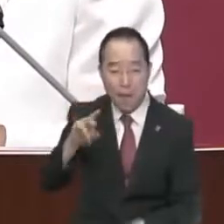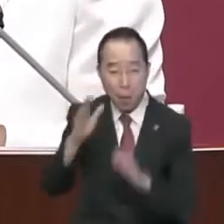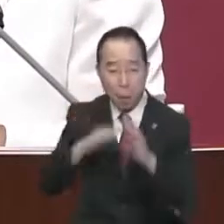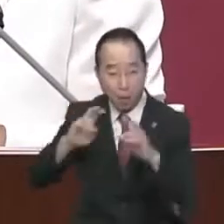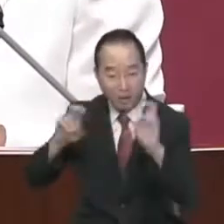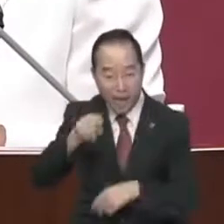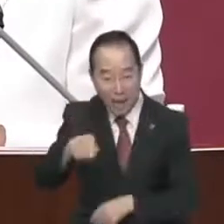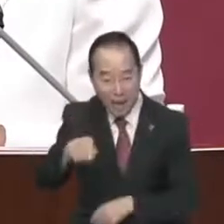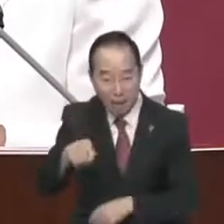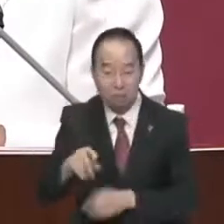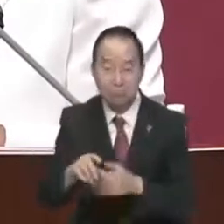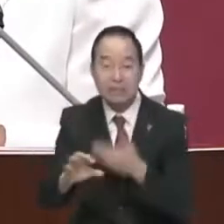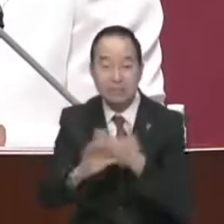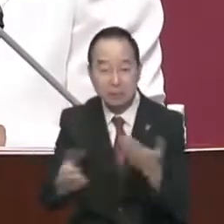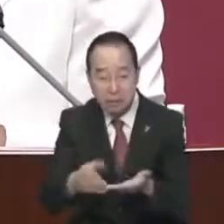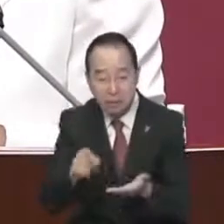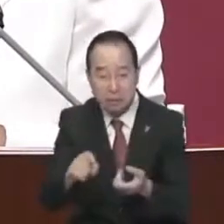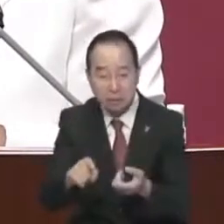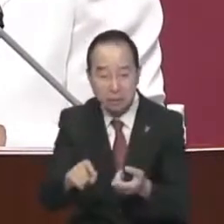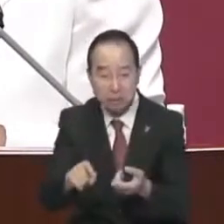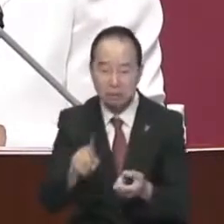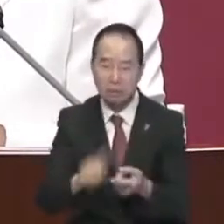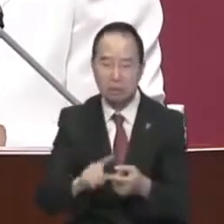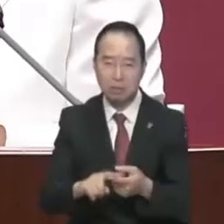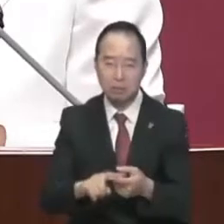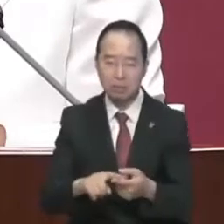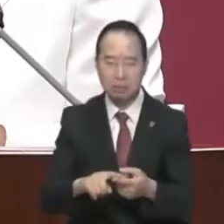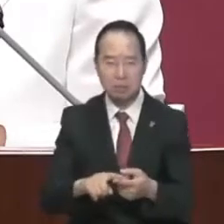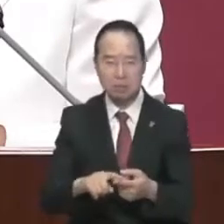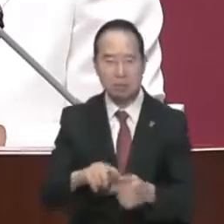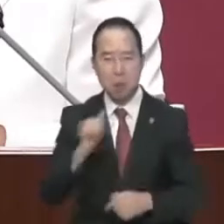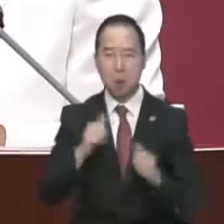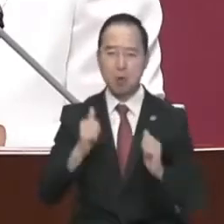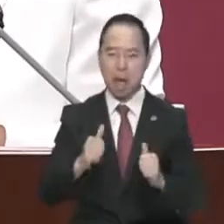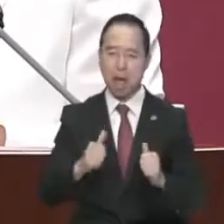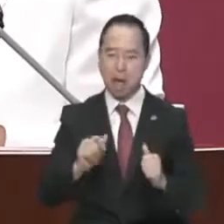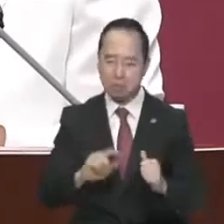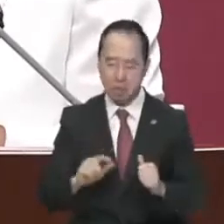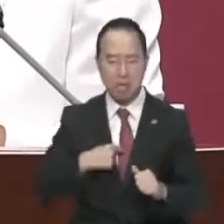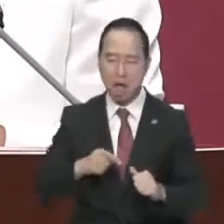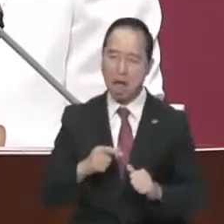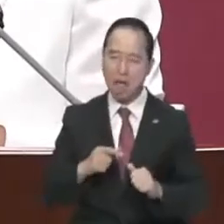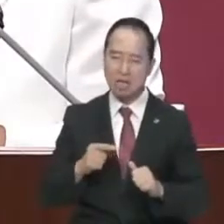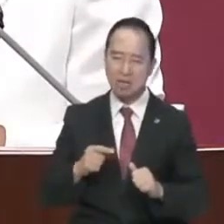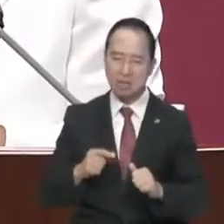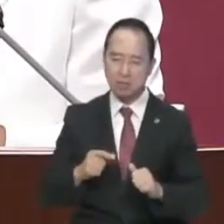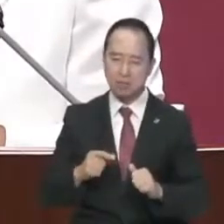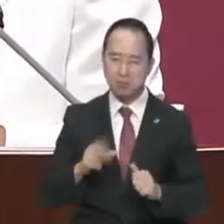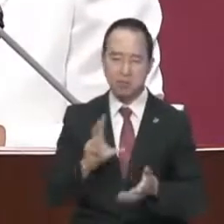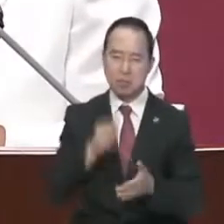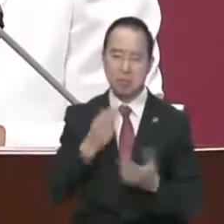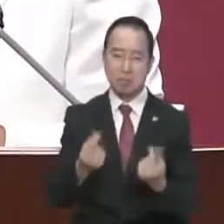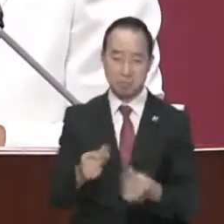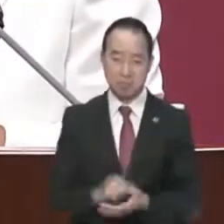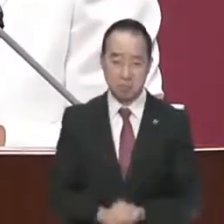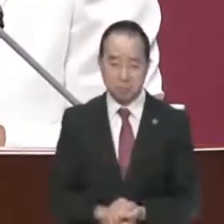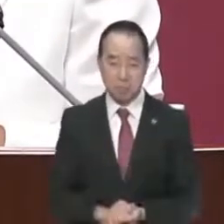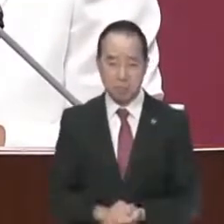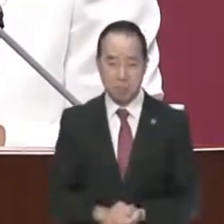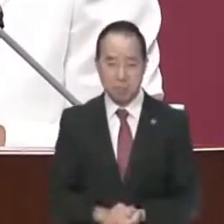제기에 대해서 대형 로펌 사서 대응하겠다라고 협박을 했다는 이야기를 들었습니다. 저희가 제출받은 자료에 따르면 원래 월 66만 원의